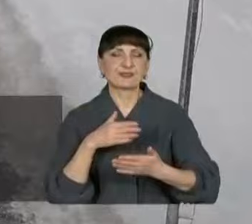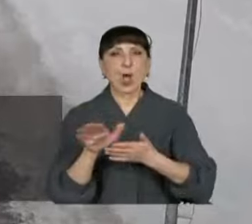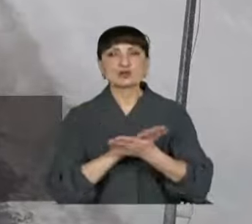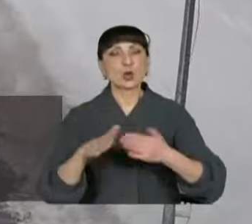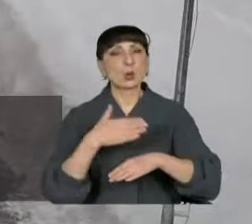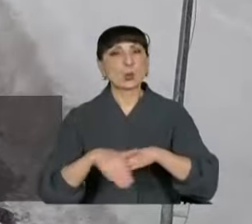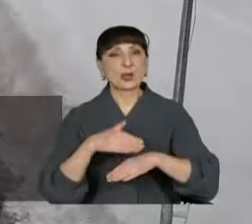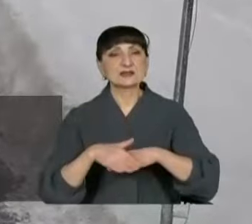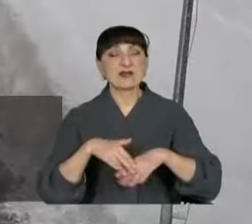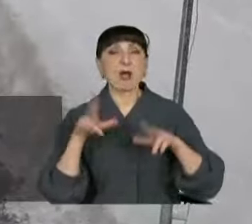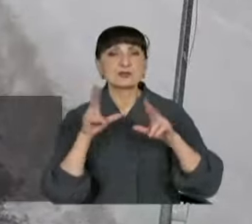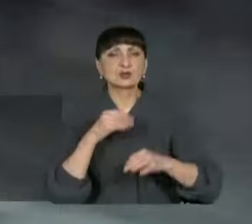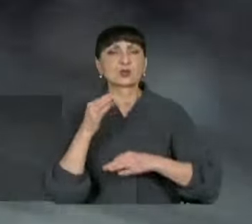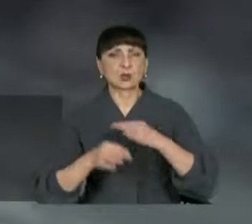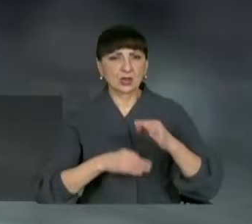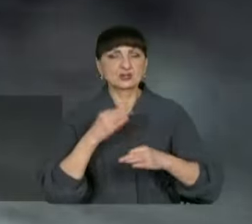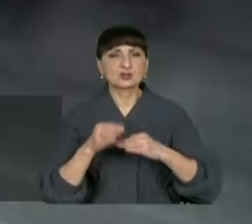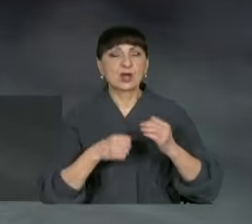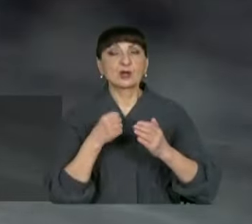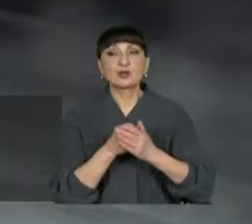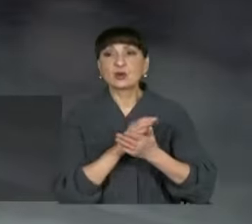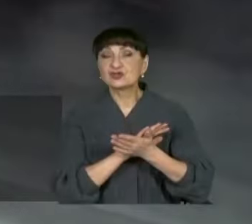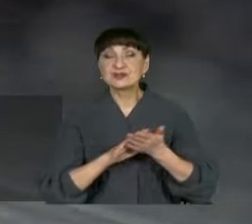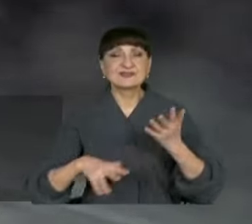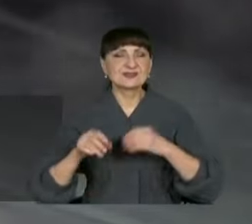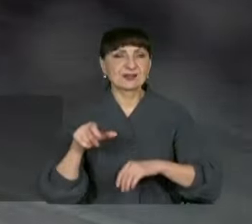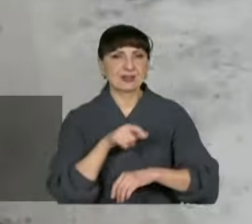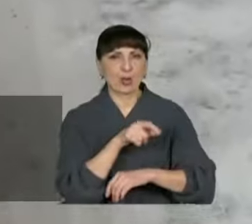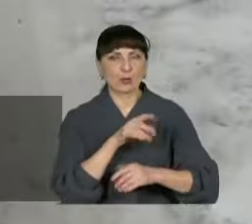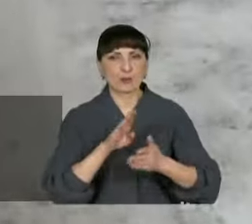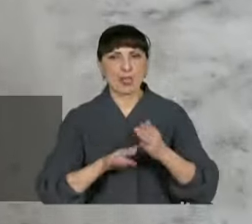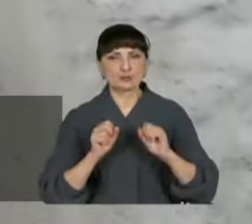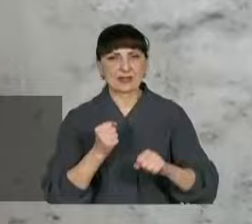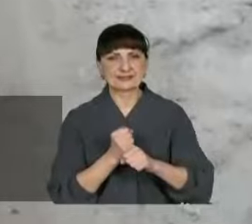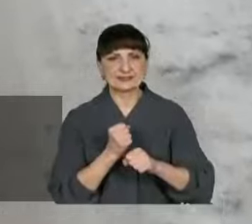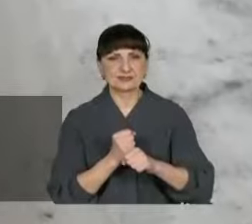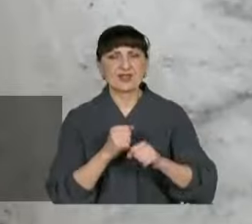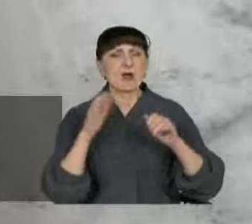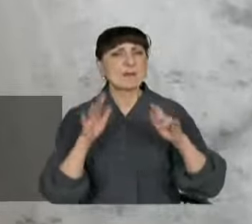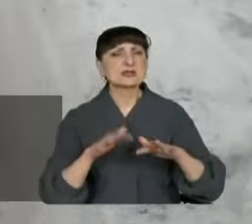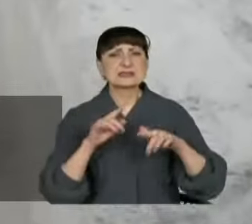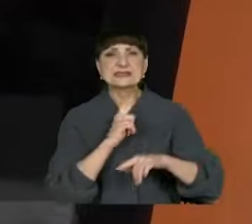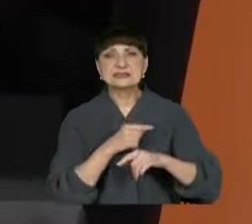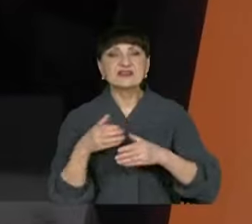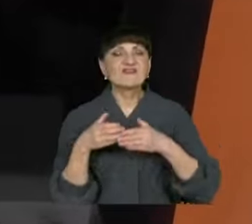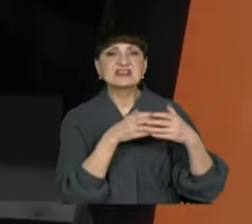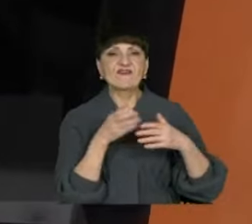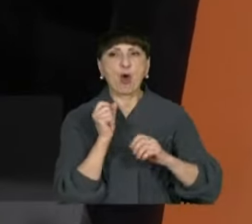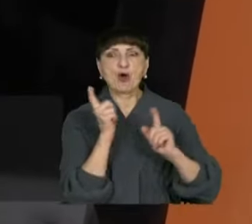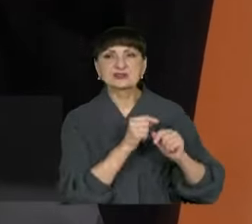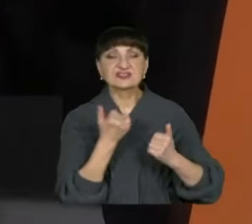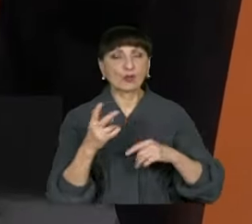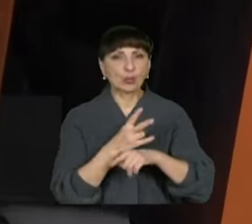улицы от снега обещают круглосуточно до приведения всех дорог в безопасное состояние. Из-за массового вывоза снега сегодня